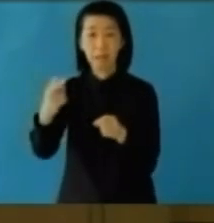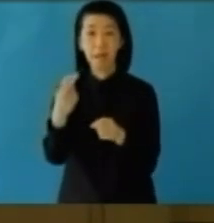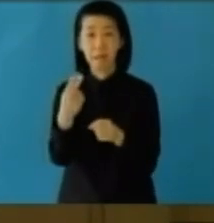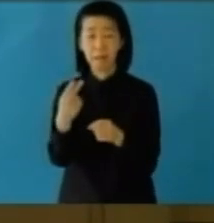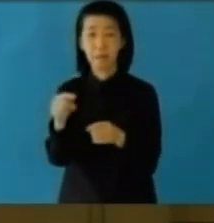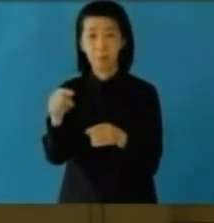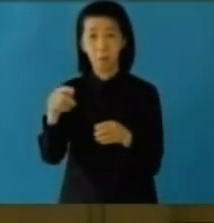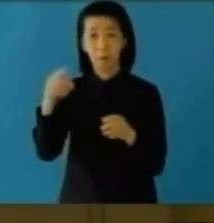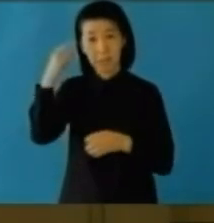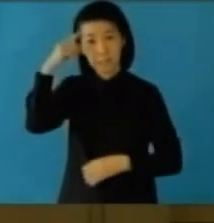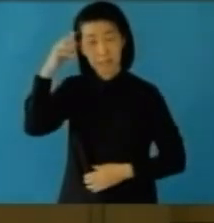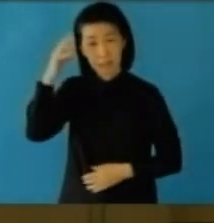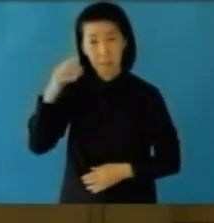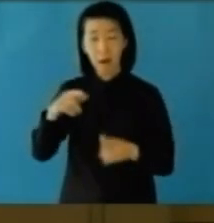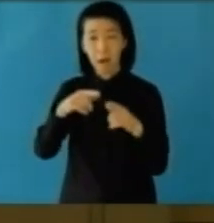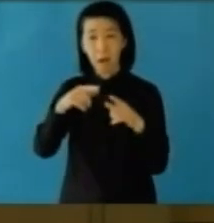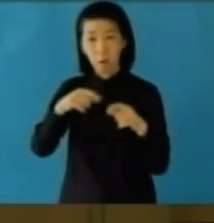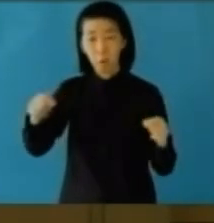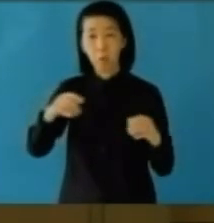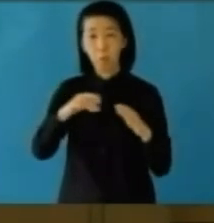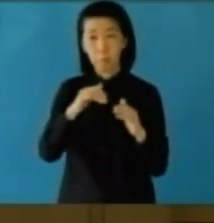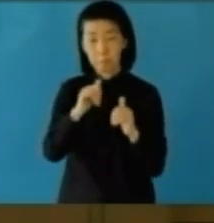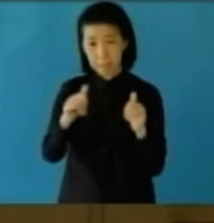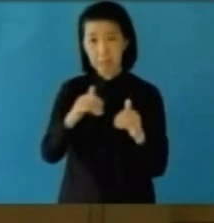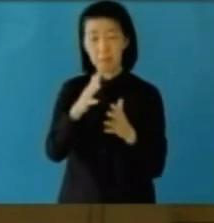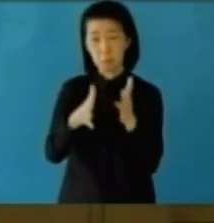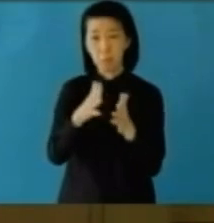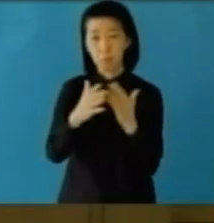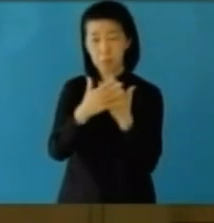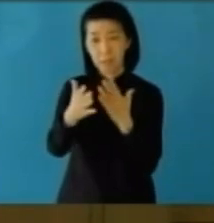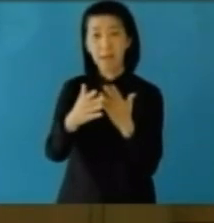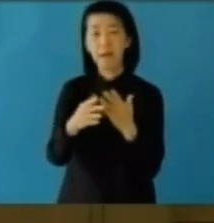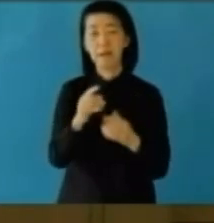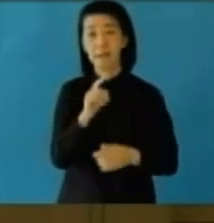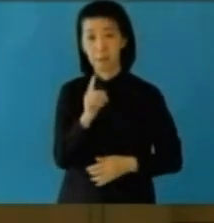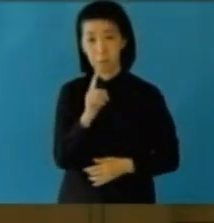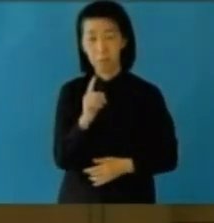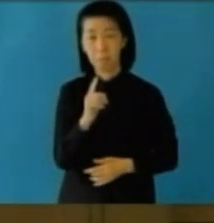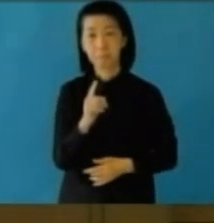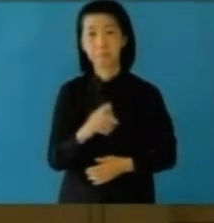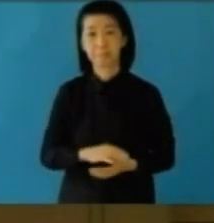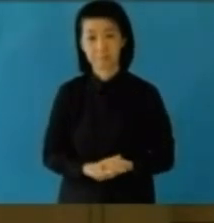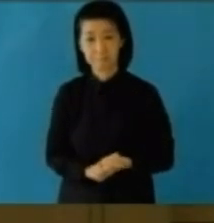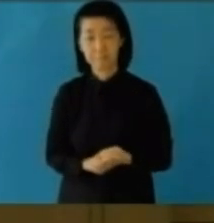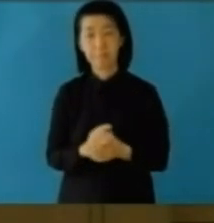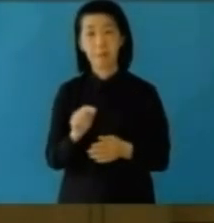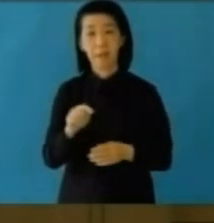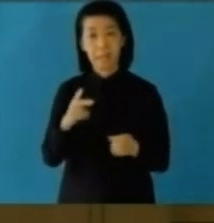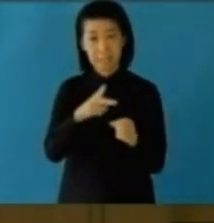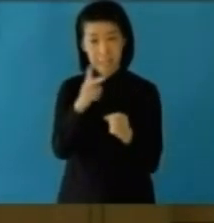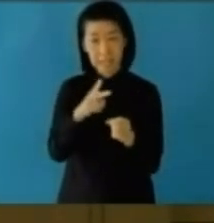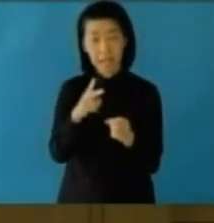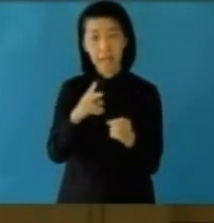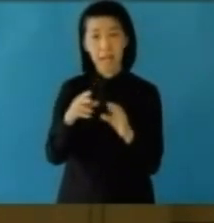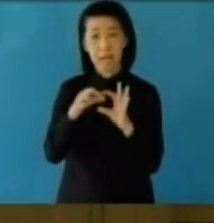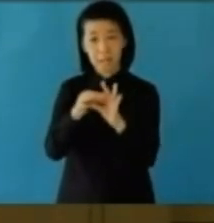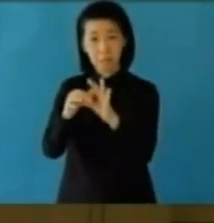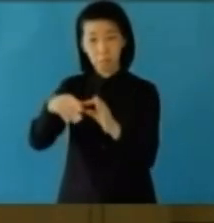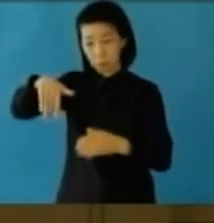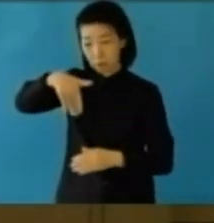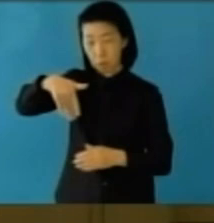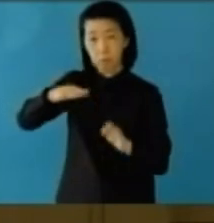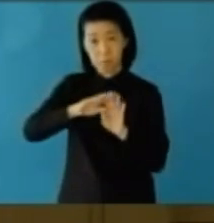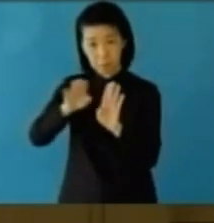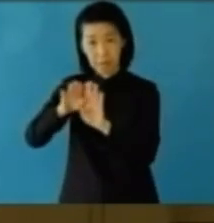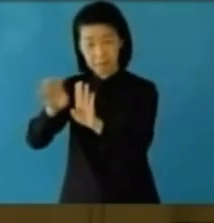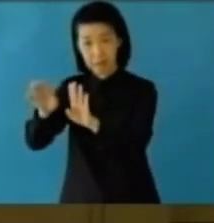ポーツ大会として開催されます。佐賀2024国スポ、全勝スポと合わせて2年連続での九州開催とな